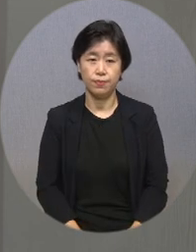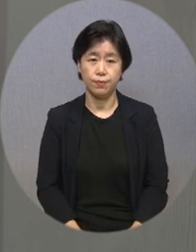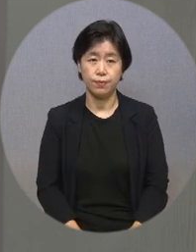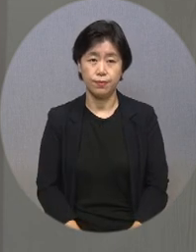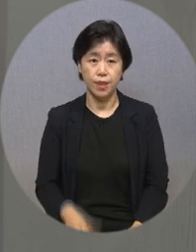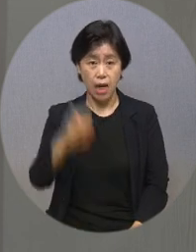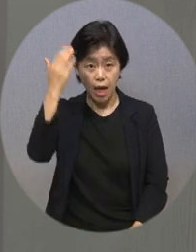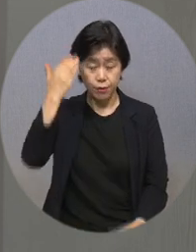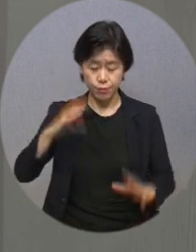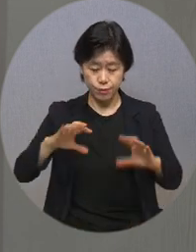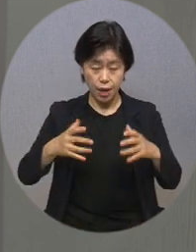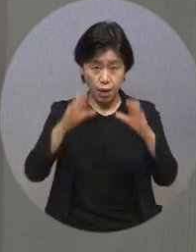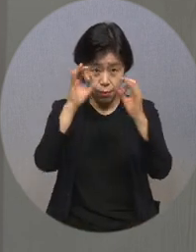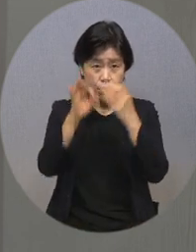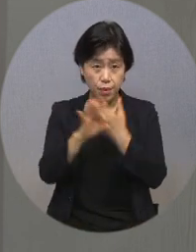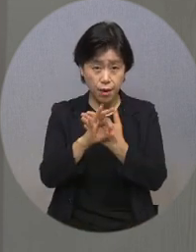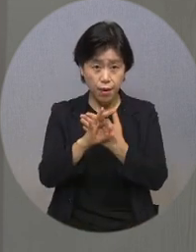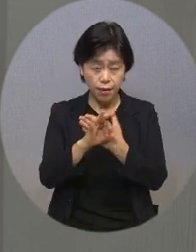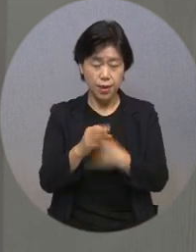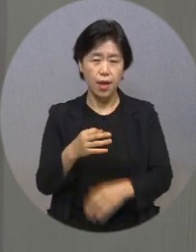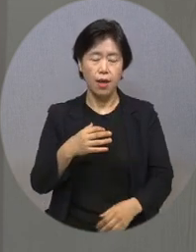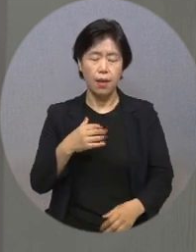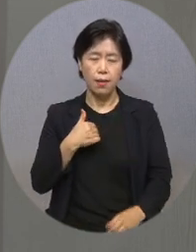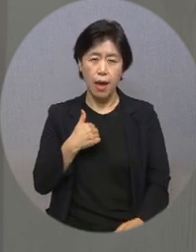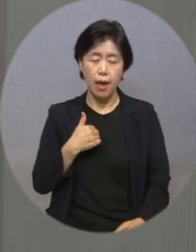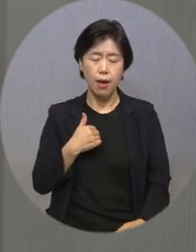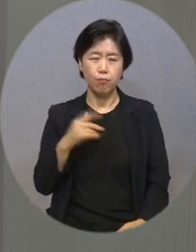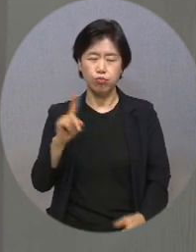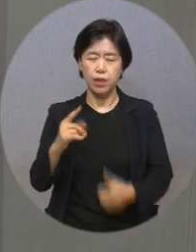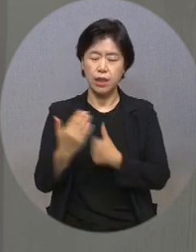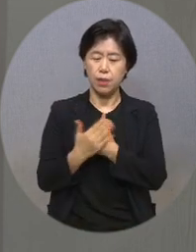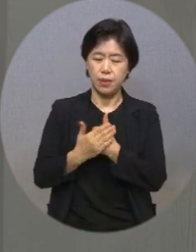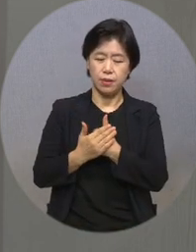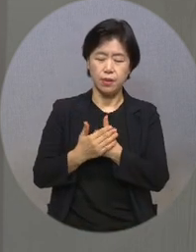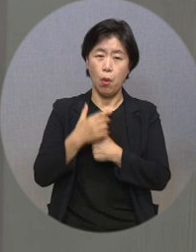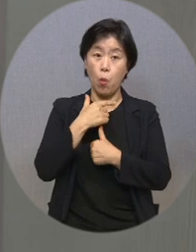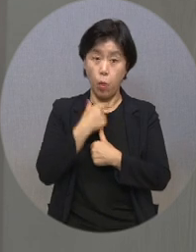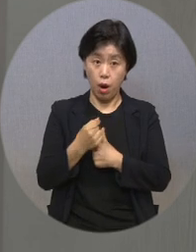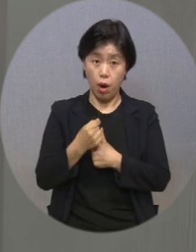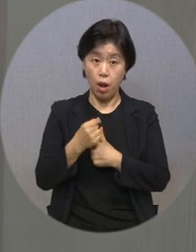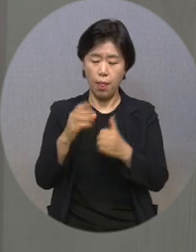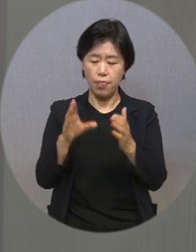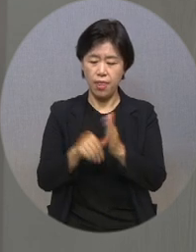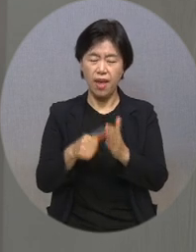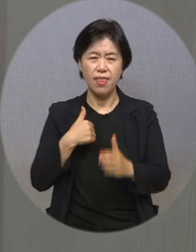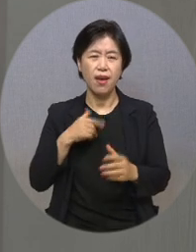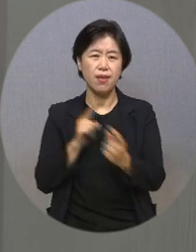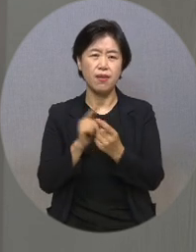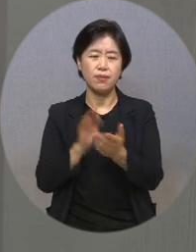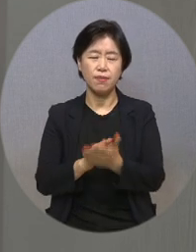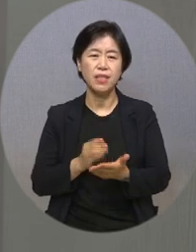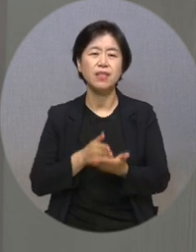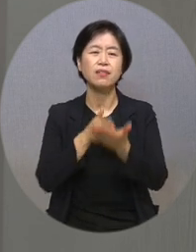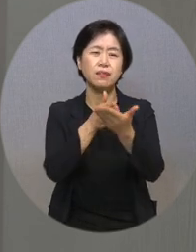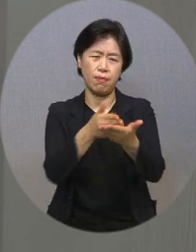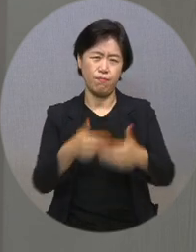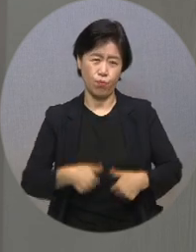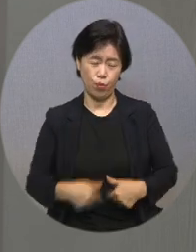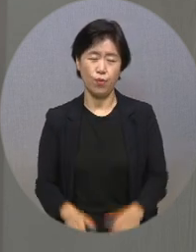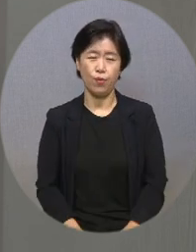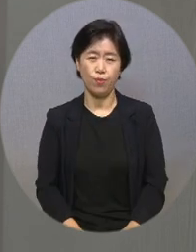하는 분들이 신청을 해야 되는 신청주의 시스템을 가지고 있습니다. 근데 이 서비스가 복지